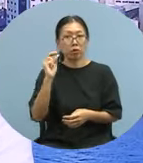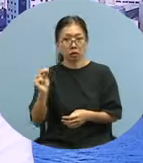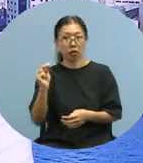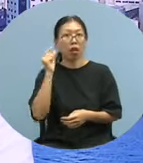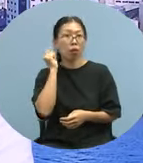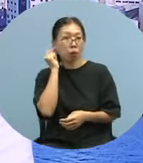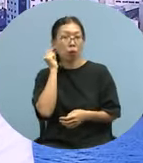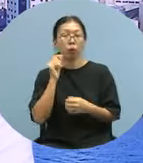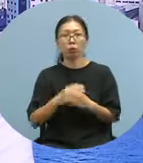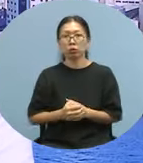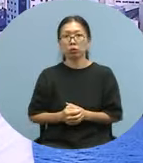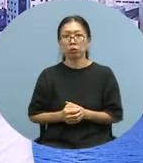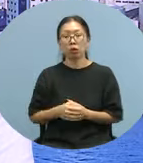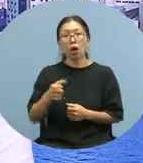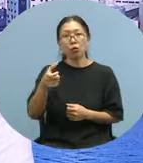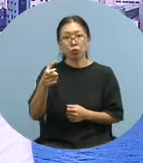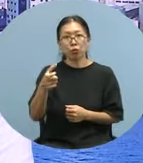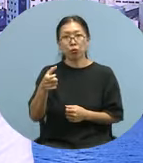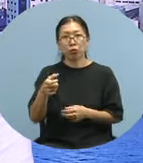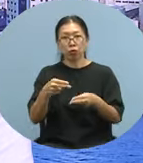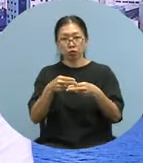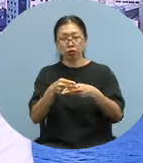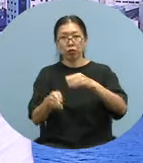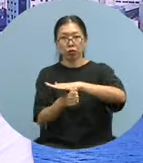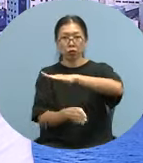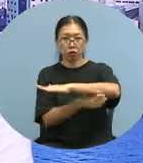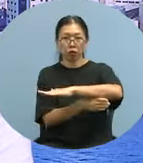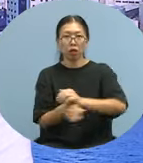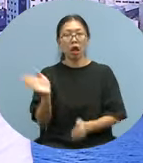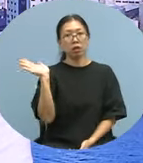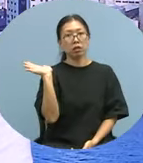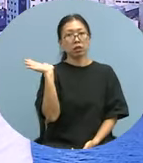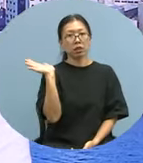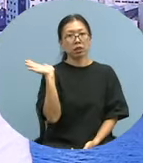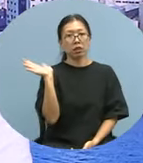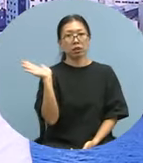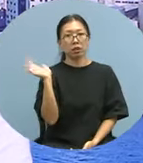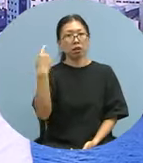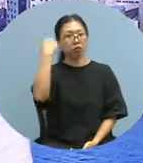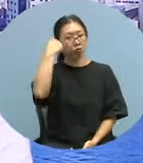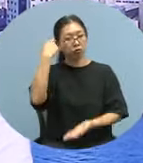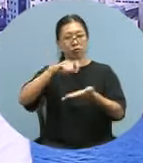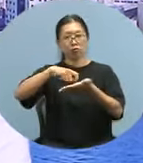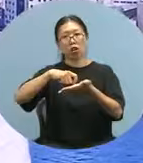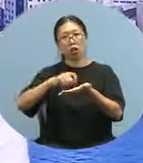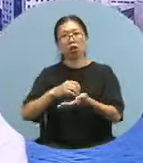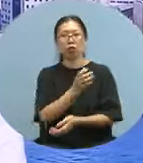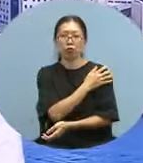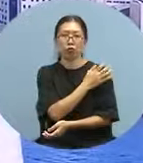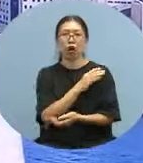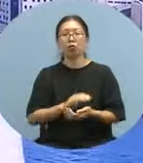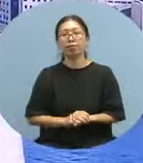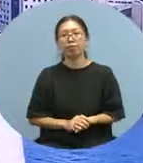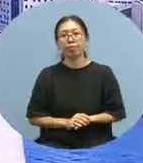啦，咁佢係喺元朗一間食肆，就係做侍應樓面咁樣嘅。咁